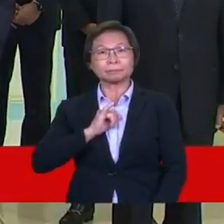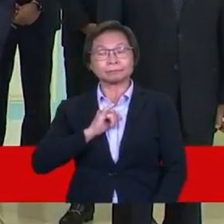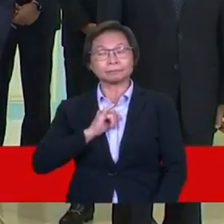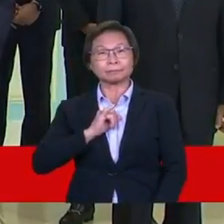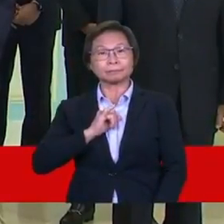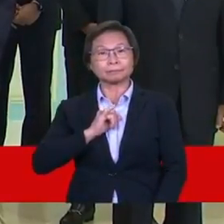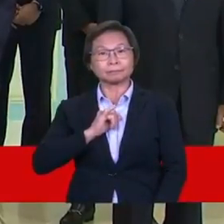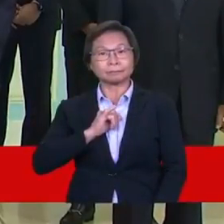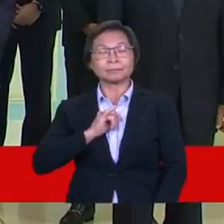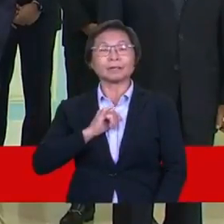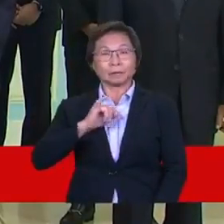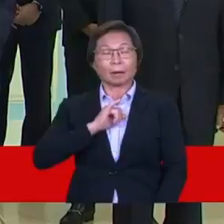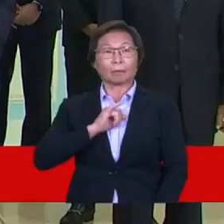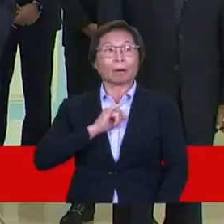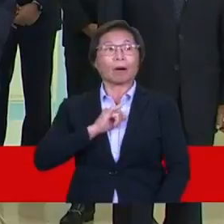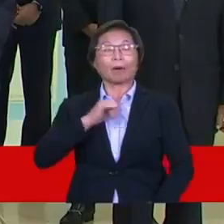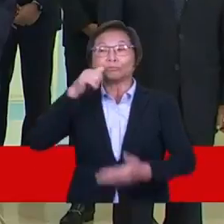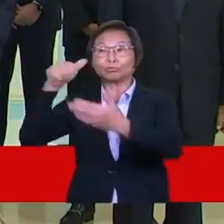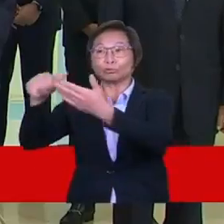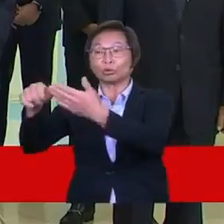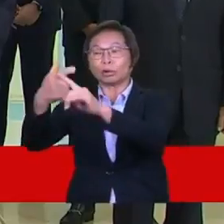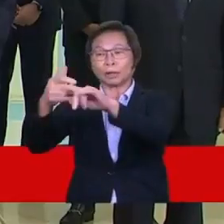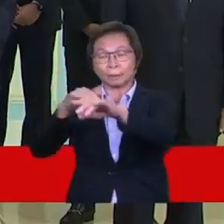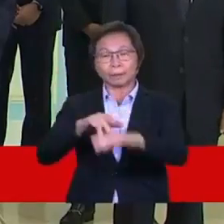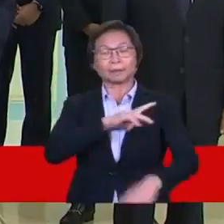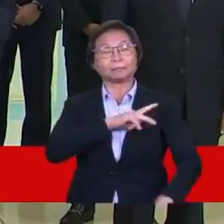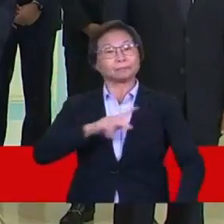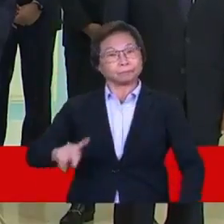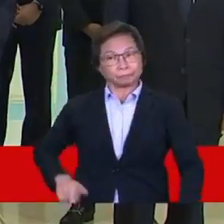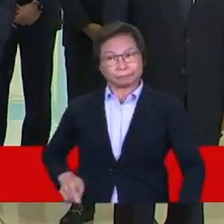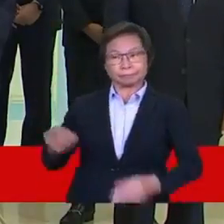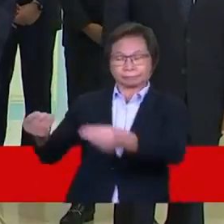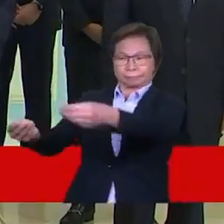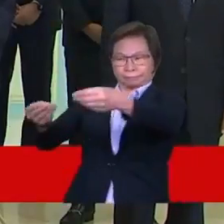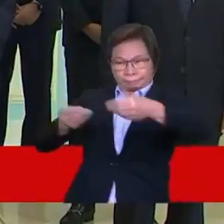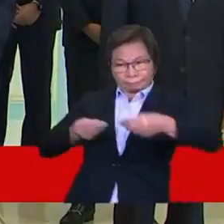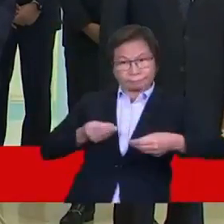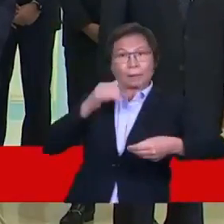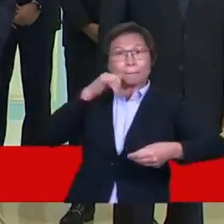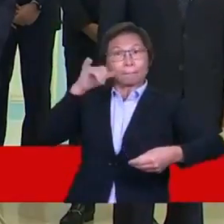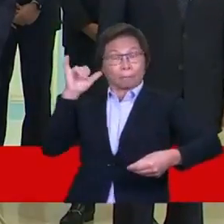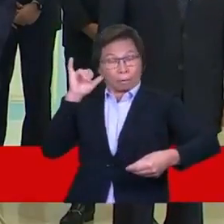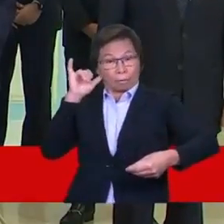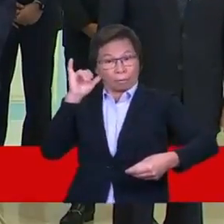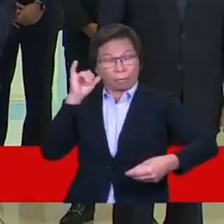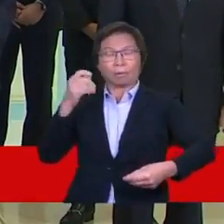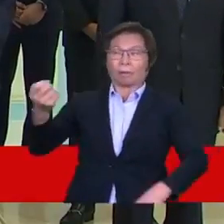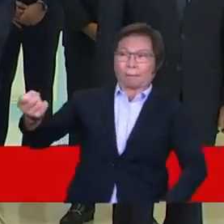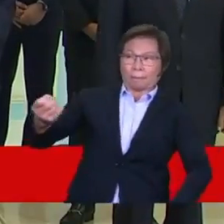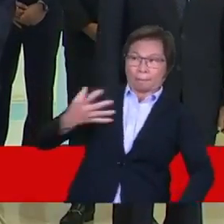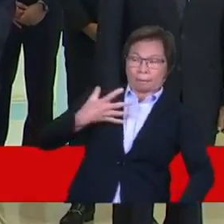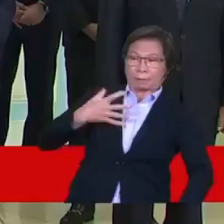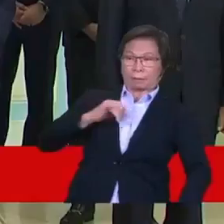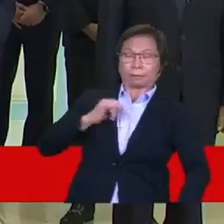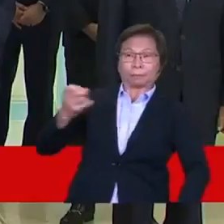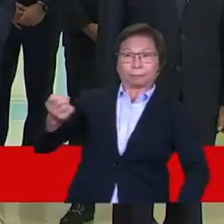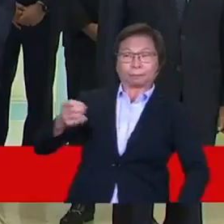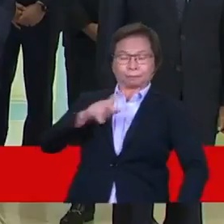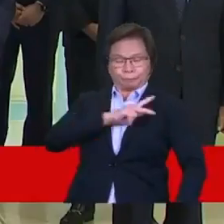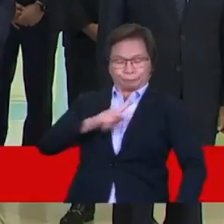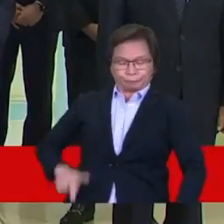daripada kebawah duli Yang Maha Mulia Sri Paduka Baginda ini pun Agung yang memaklumkan kepada